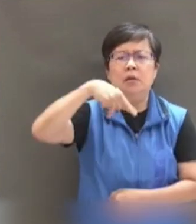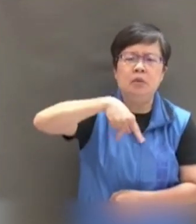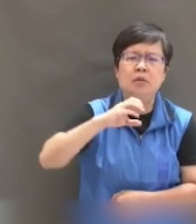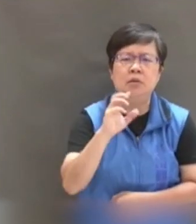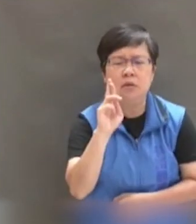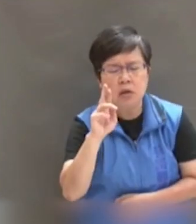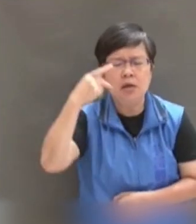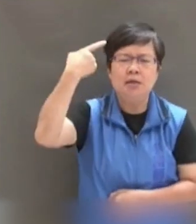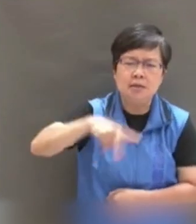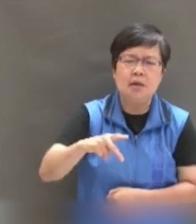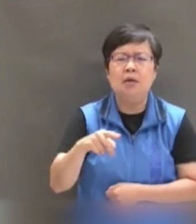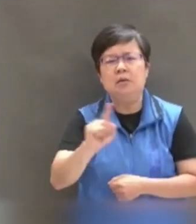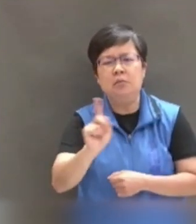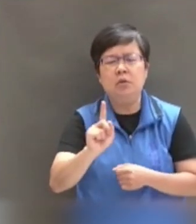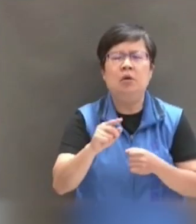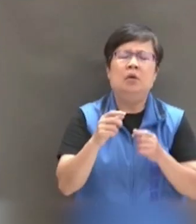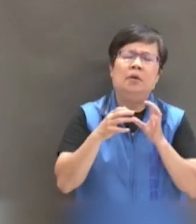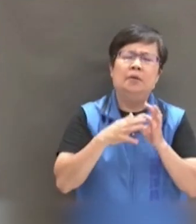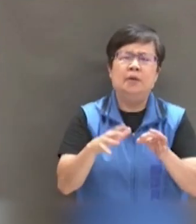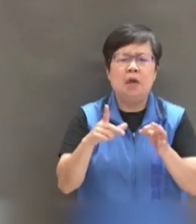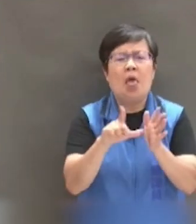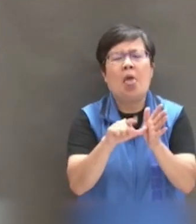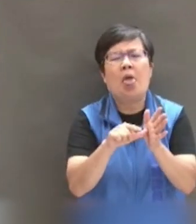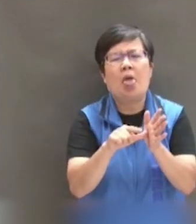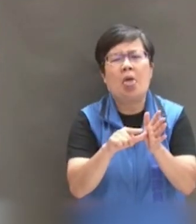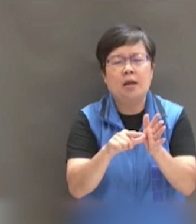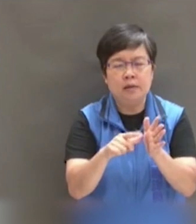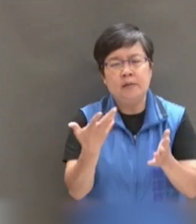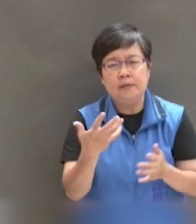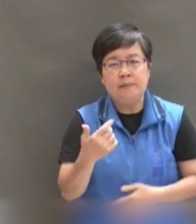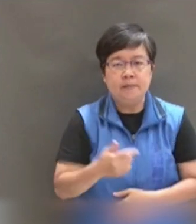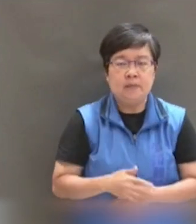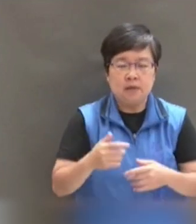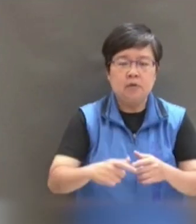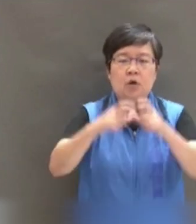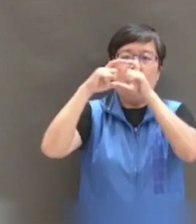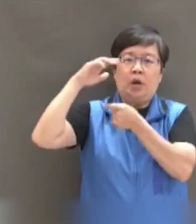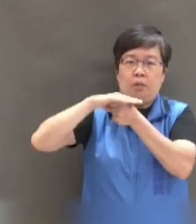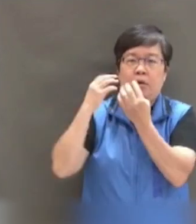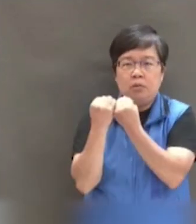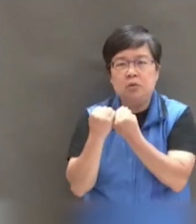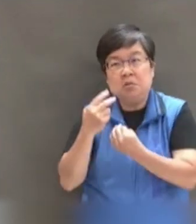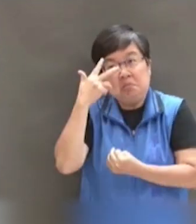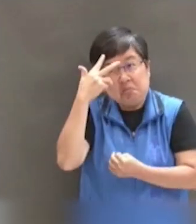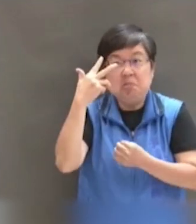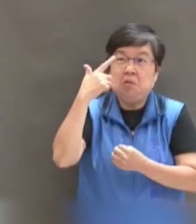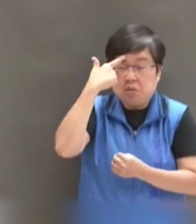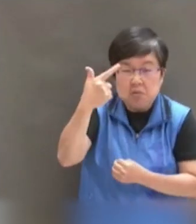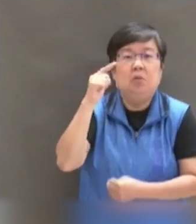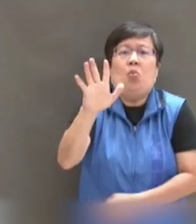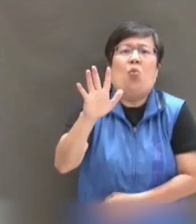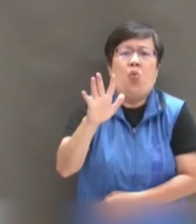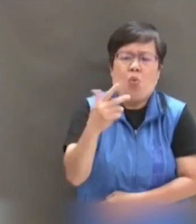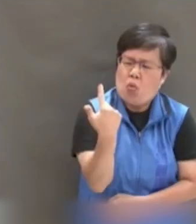上传系统又 delay 了，所以这无形当中甚至校正回归有了长达7天6天都有这种状